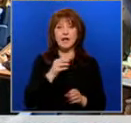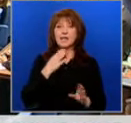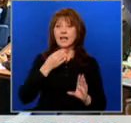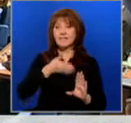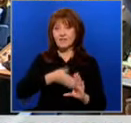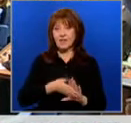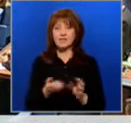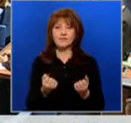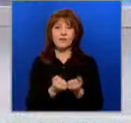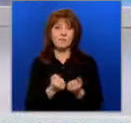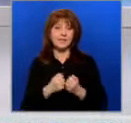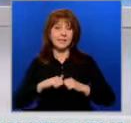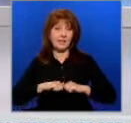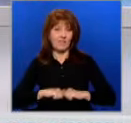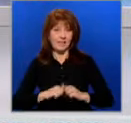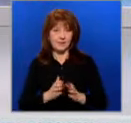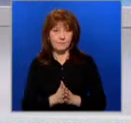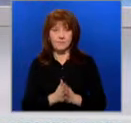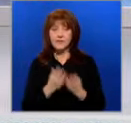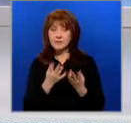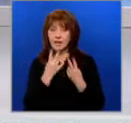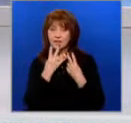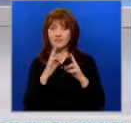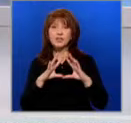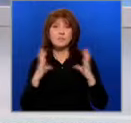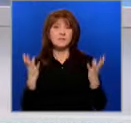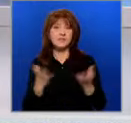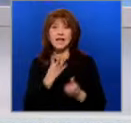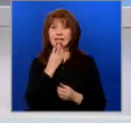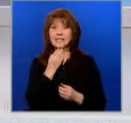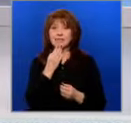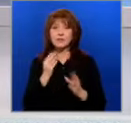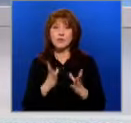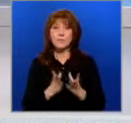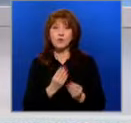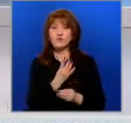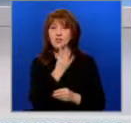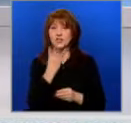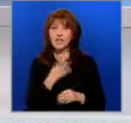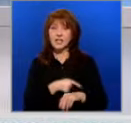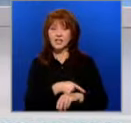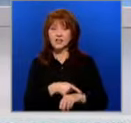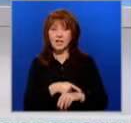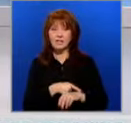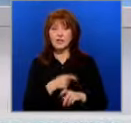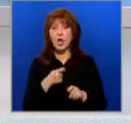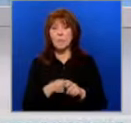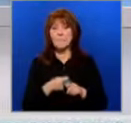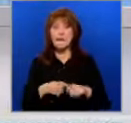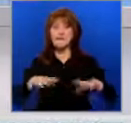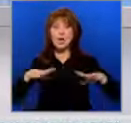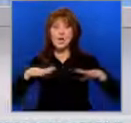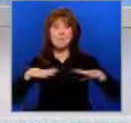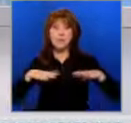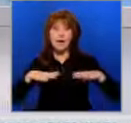влязат в местната власт. Поглед към света. Израел започва да налага 4-часови хуманитарни паузи в Северна